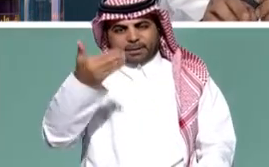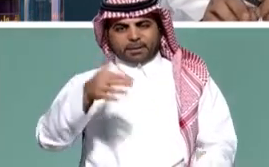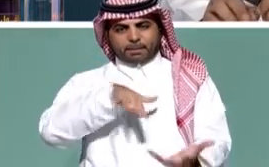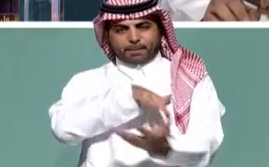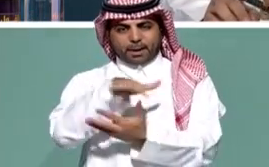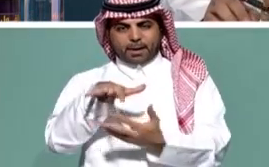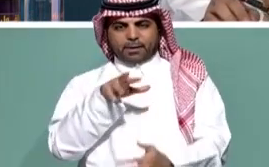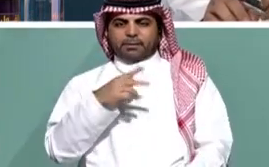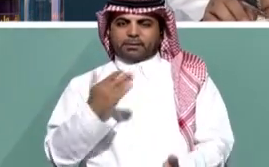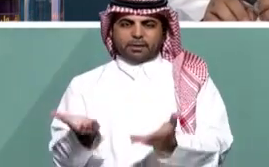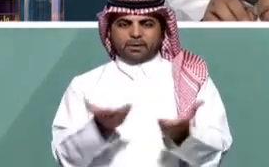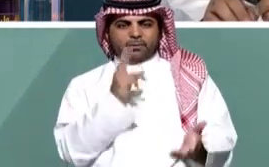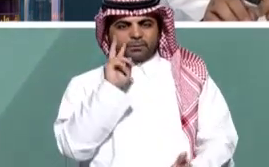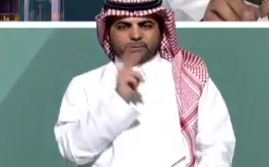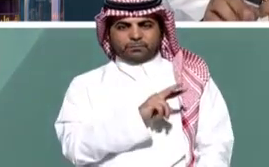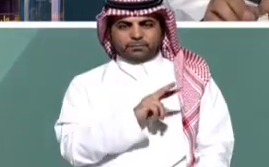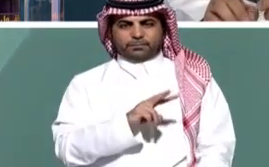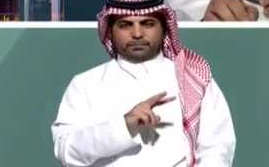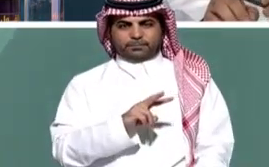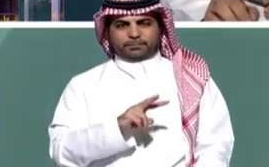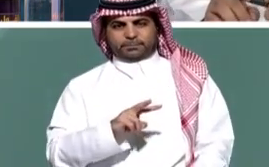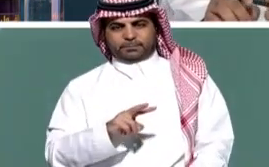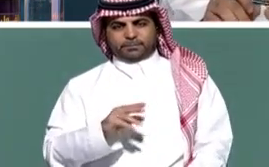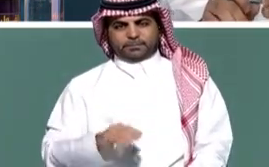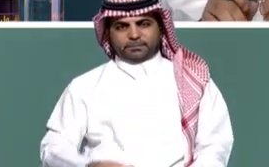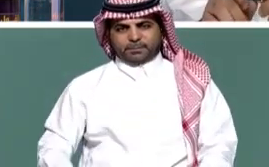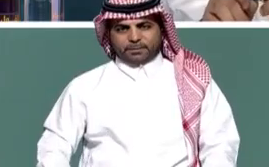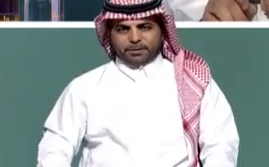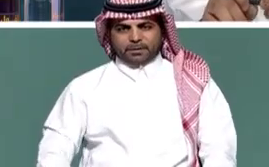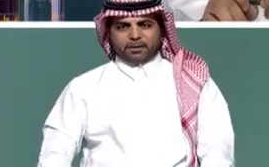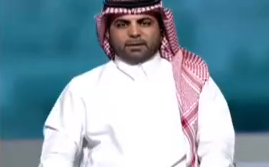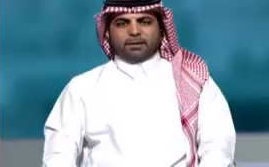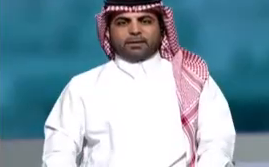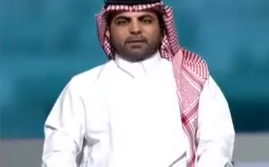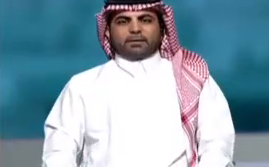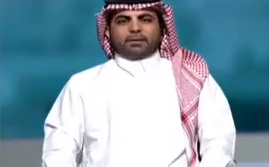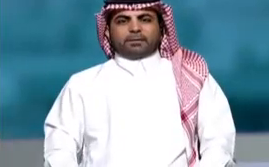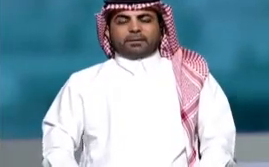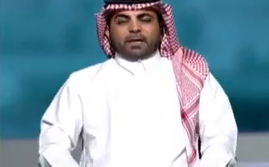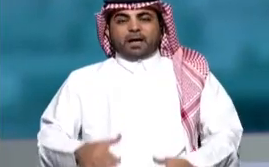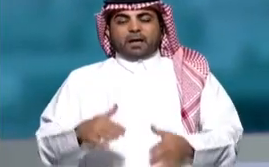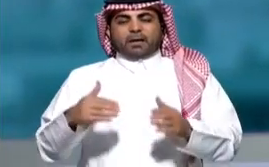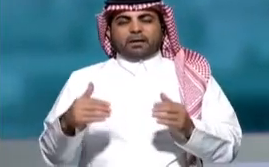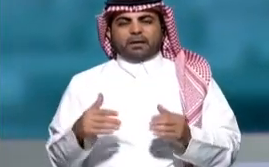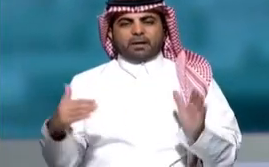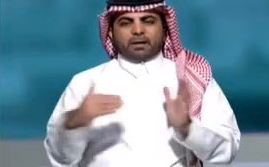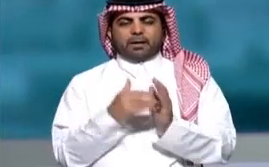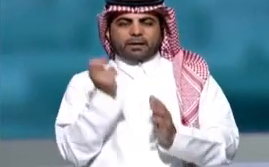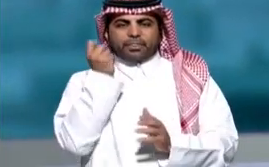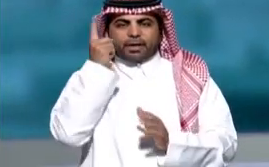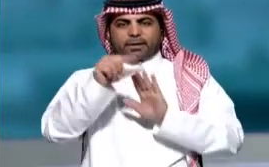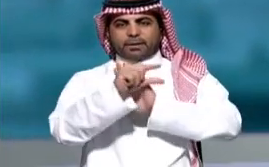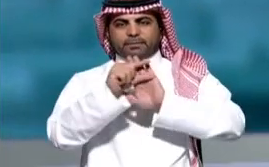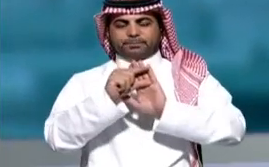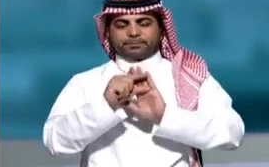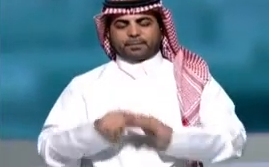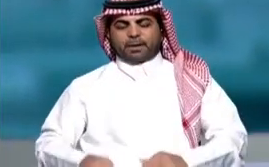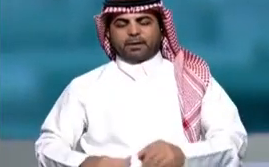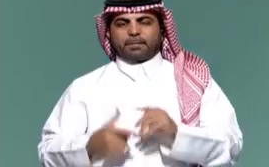لمتابعة برنامج مجمل القول مباشرة بعد ختام هذه النشرة. نشرتنا انتهت، وهذا تذكير